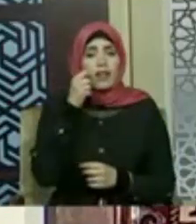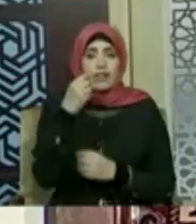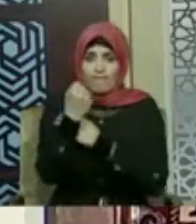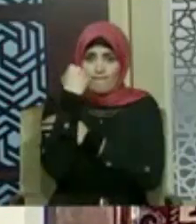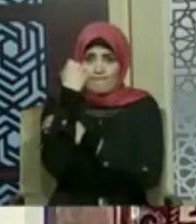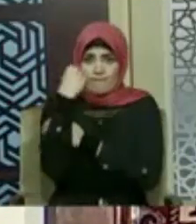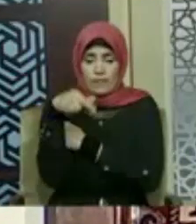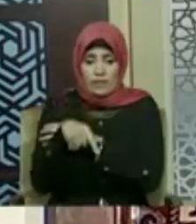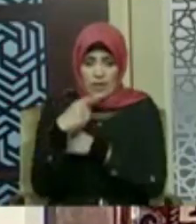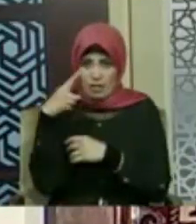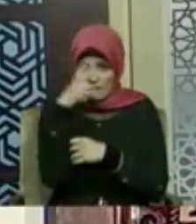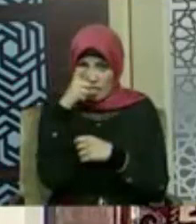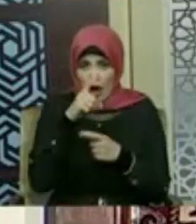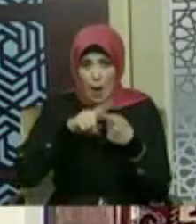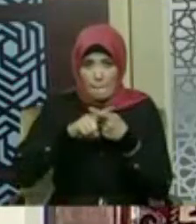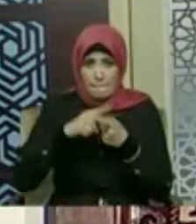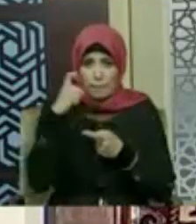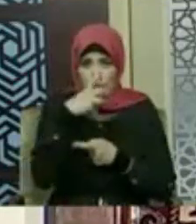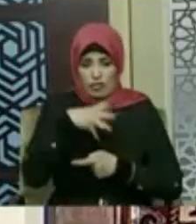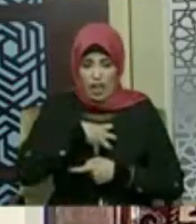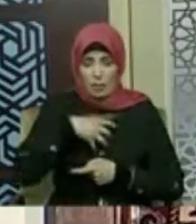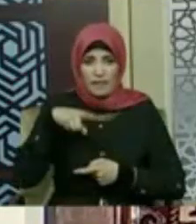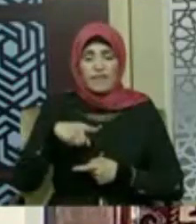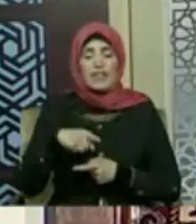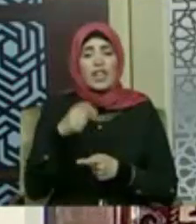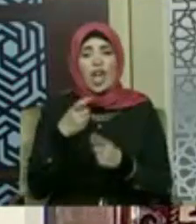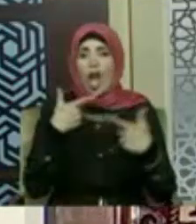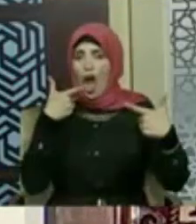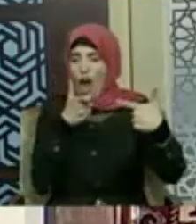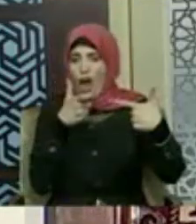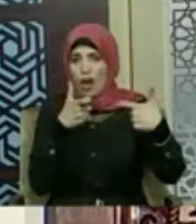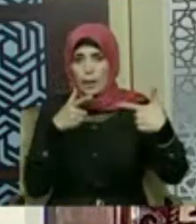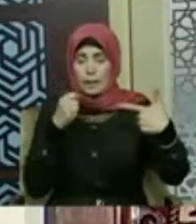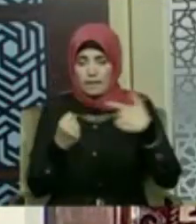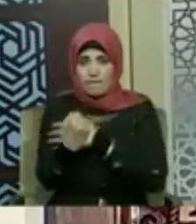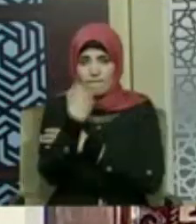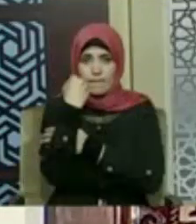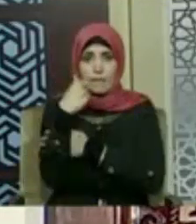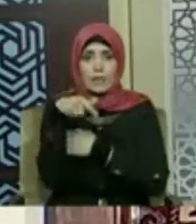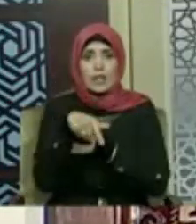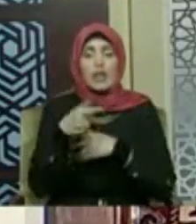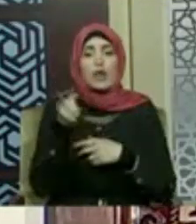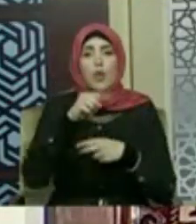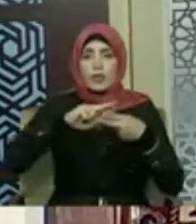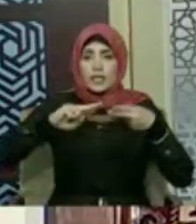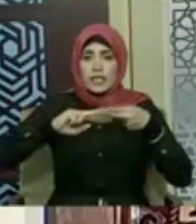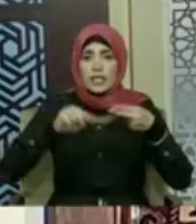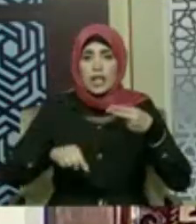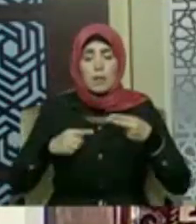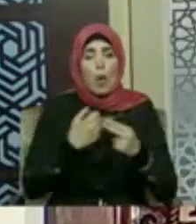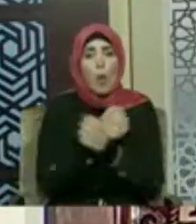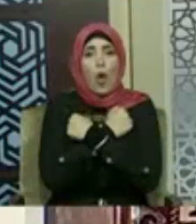أوقات الشدائد والأزمات، حربا وسلما وحضارة